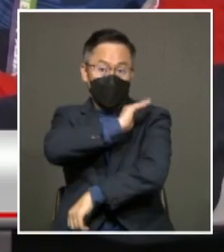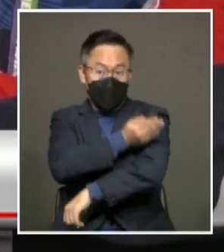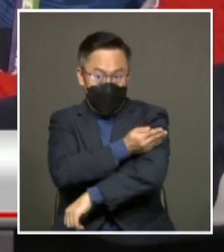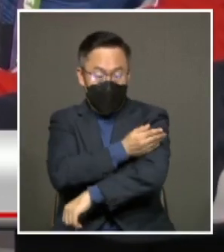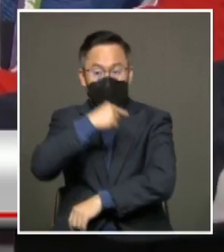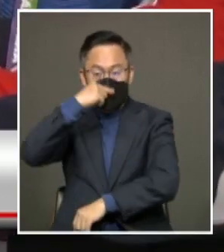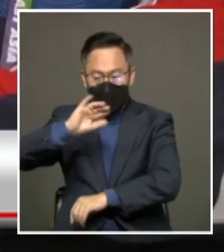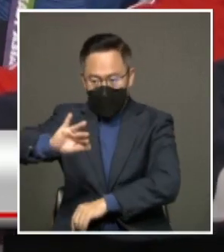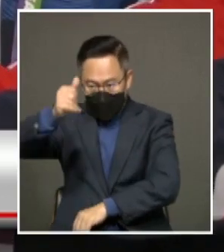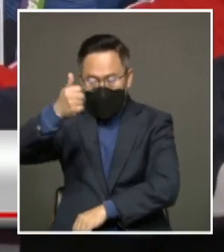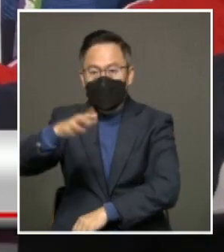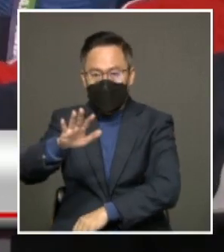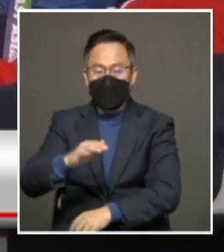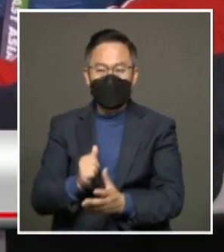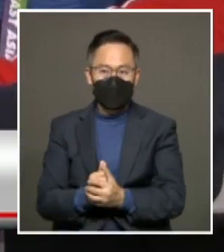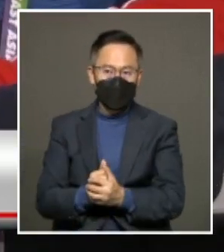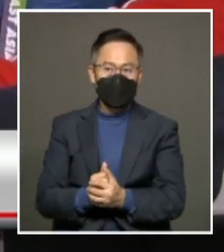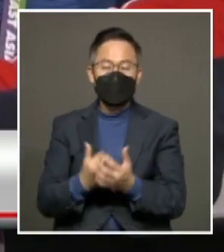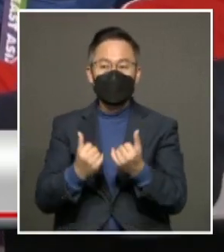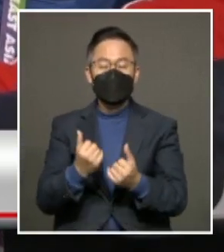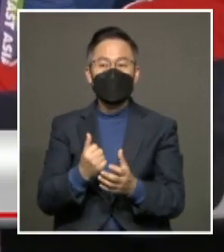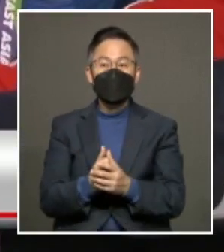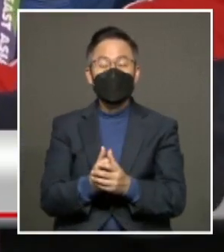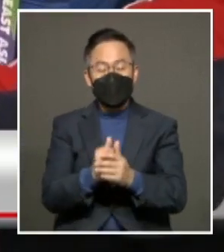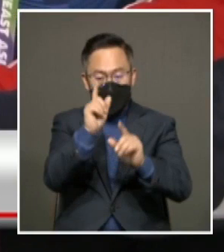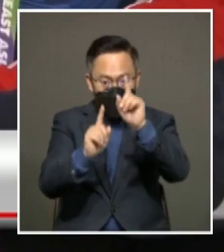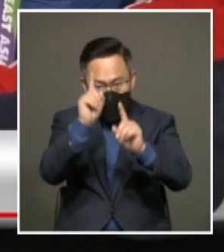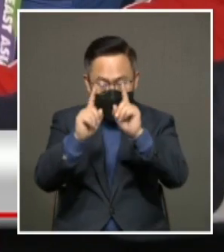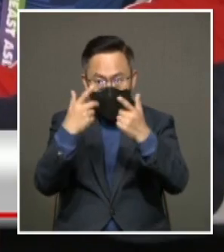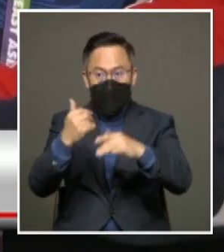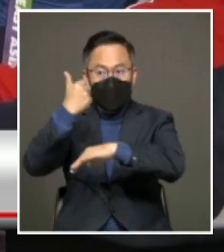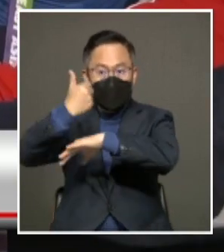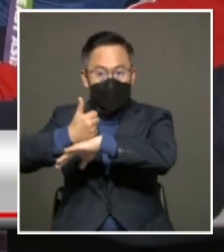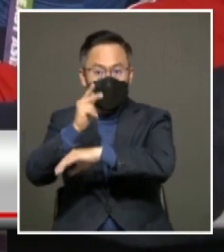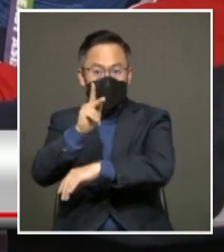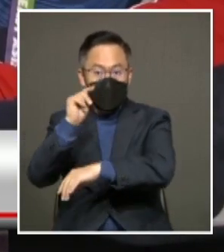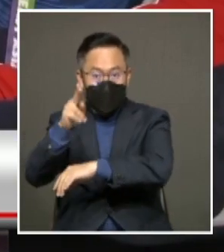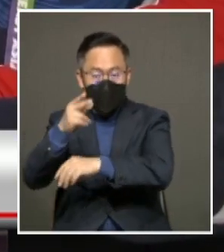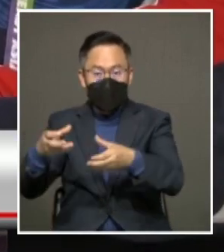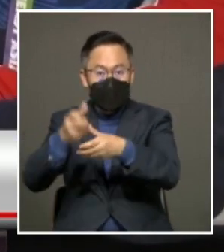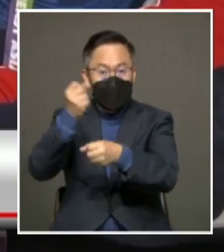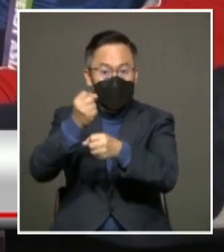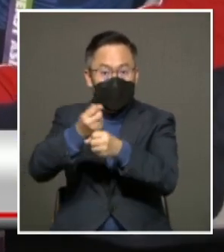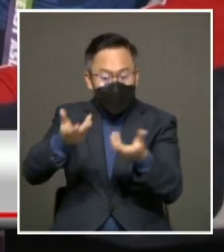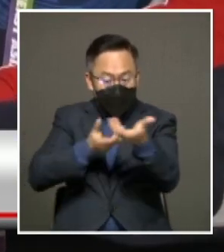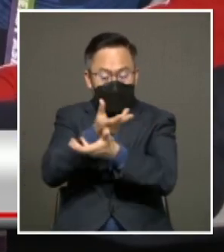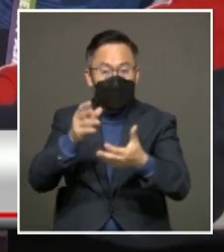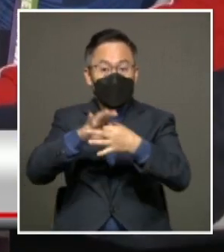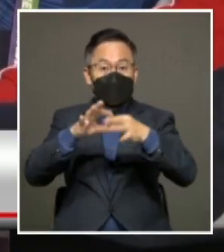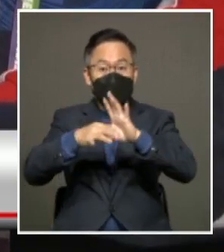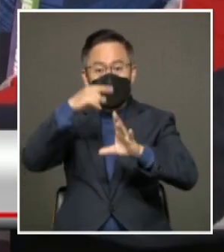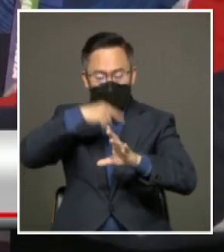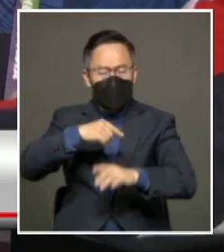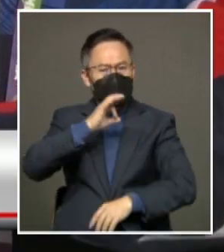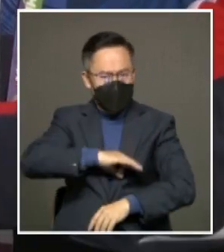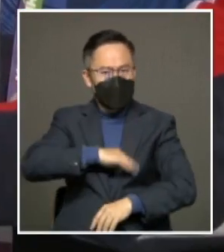ที่ฟิลิปปินส์นะครับซึ่งก็จากการที่หารือกับทางผู้ว่านะแล้วก็ทีมงานการกีฬาก็ถือว่